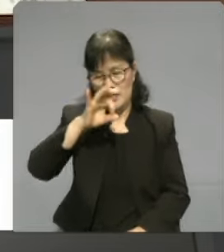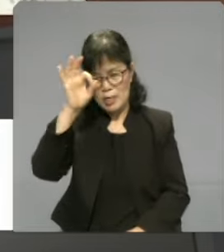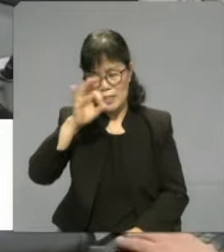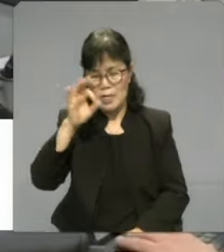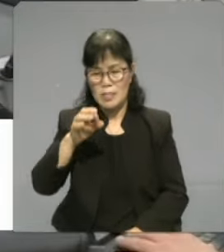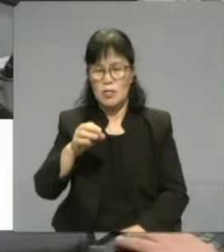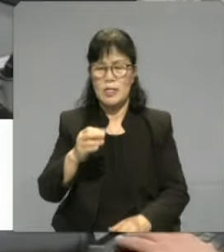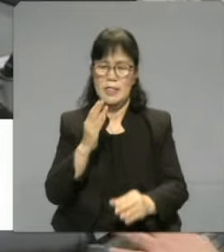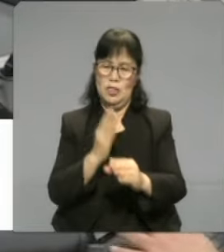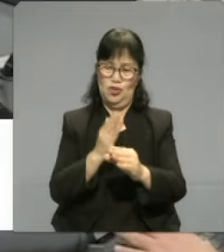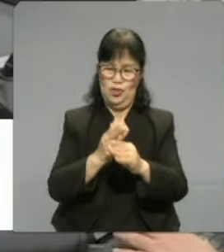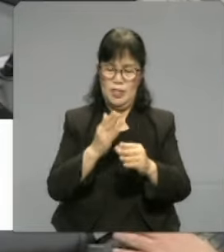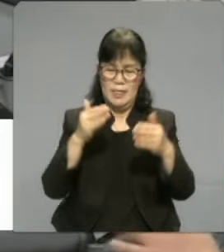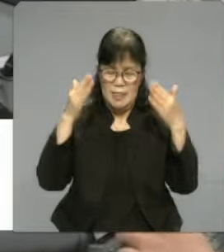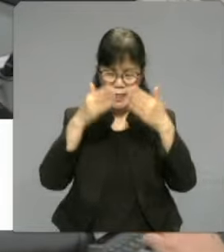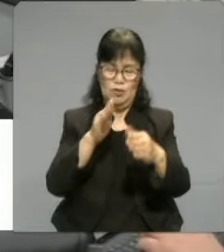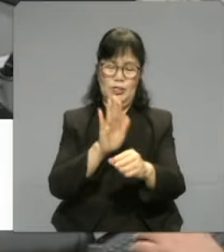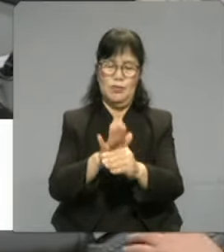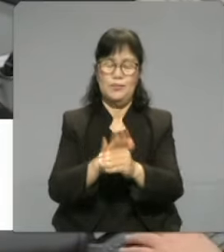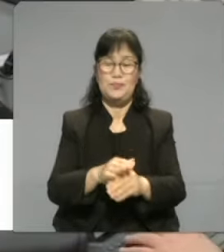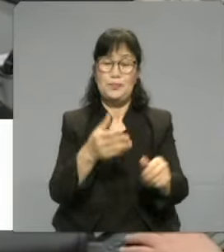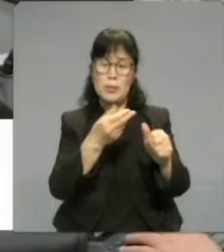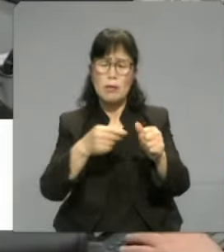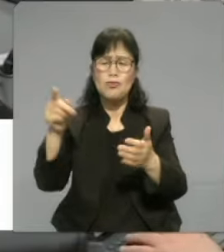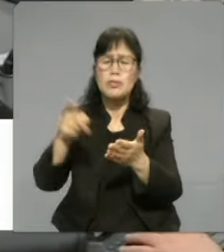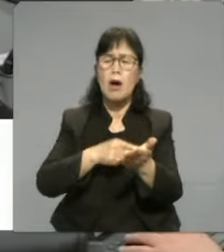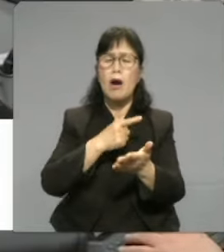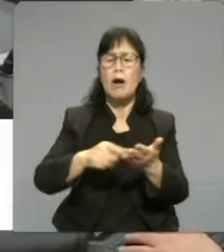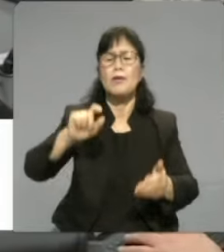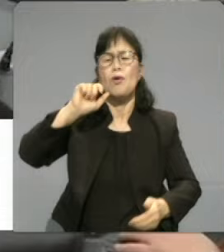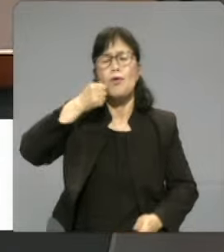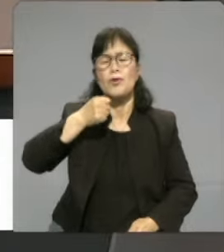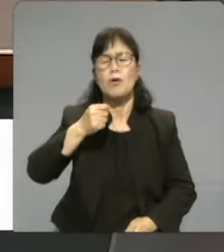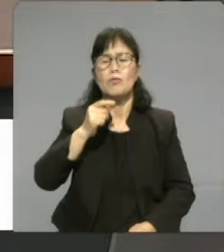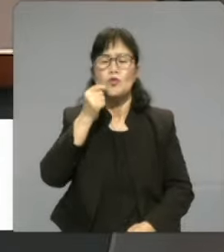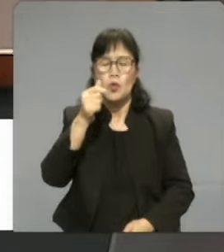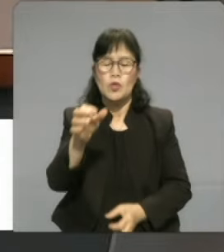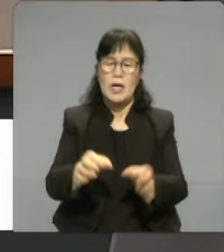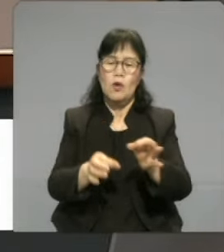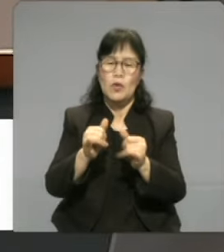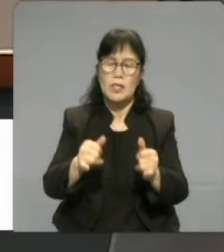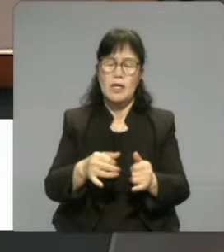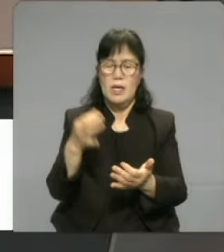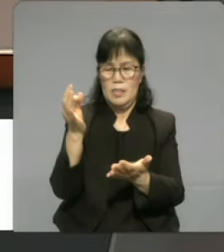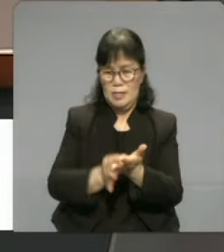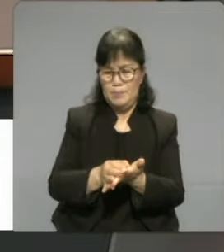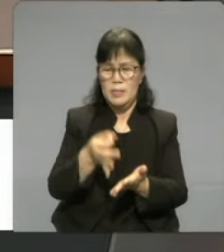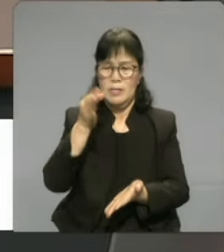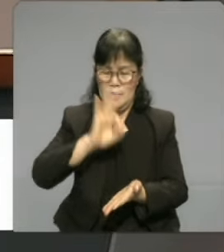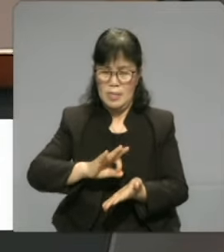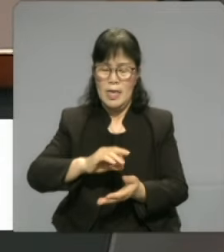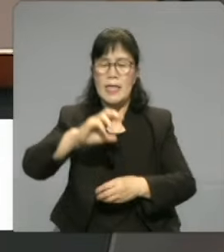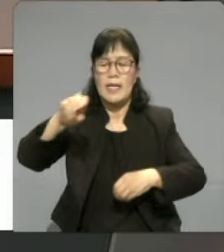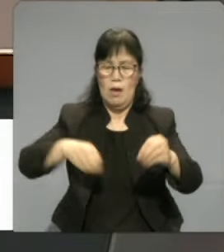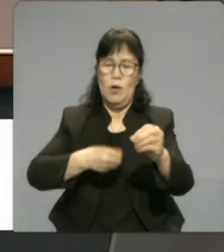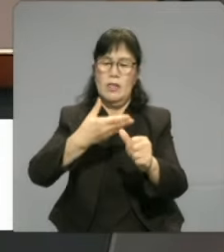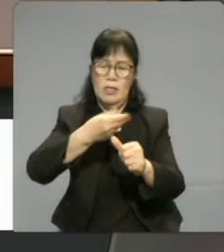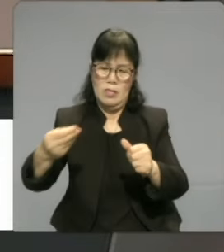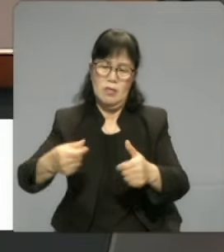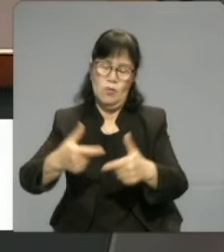중점 지원하기로 하고 대출 상환에 어려움을 겪는 소상공인에게 저금리 대환 대출을 확대하는 방안을